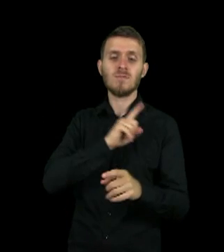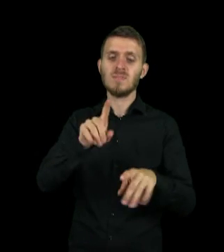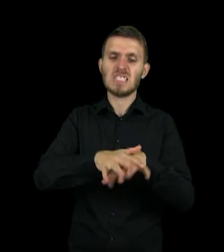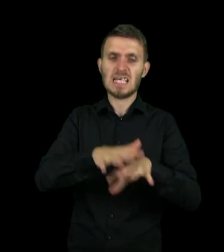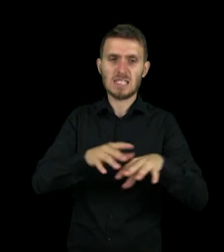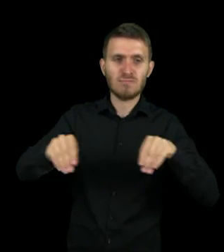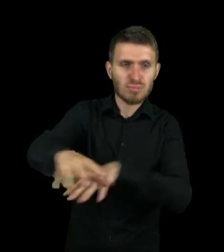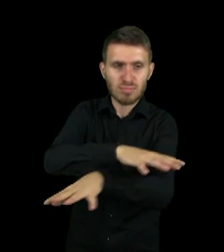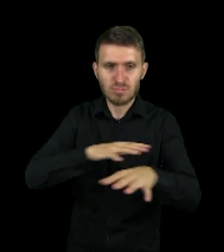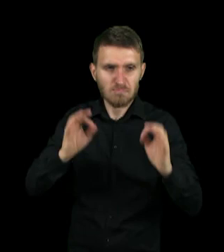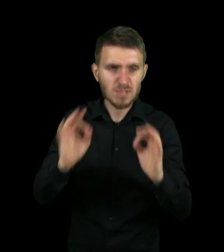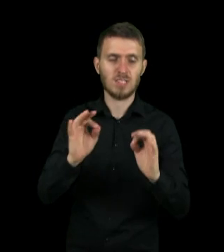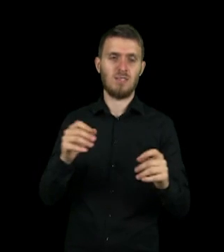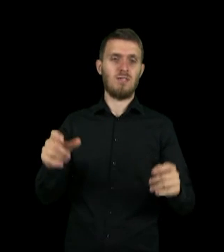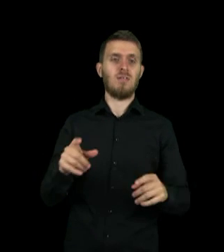wiza